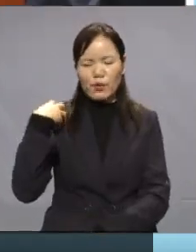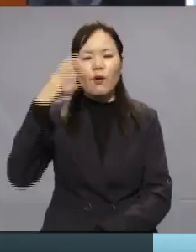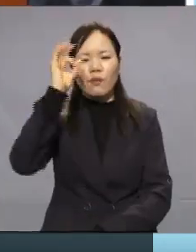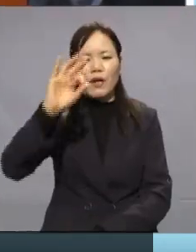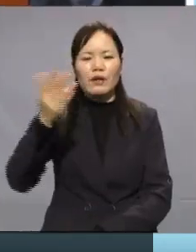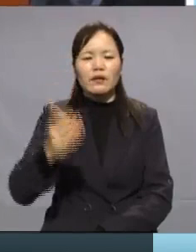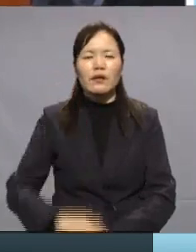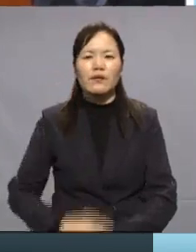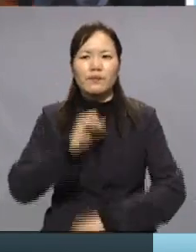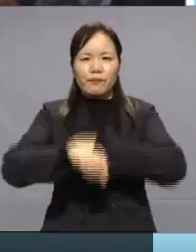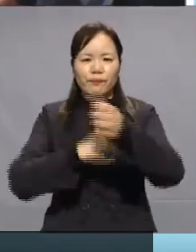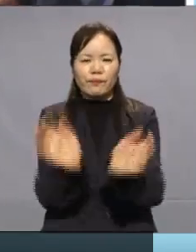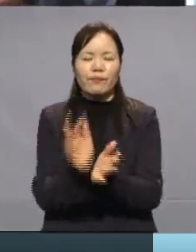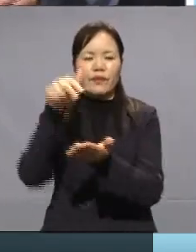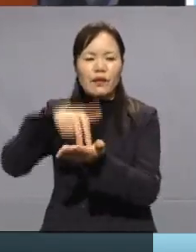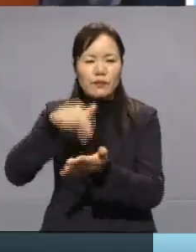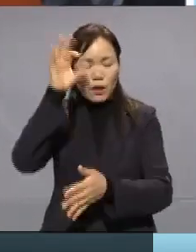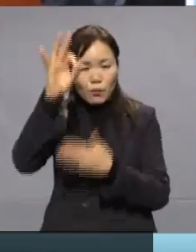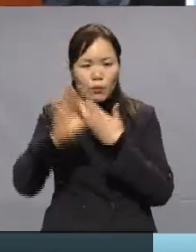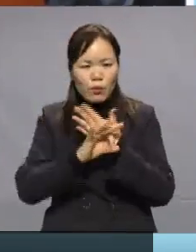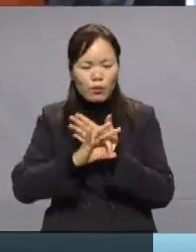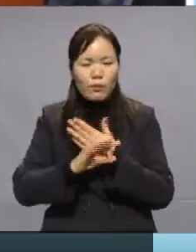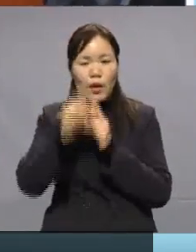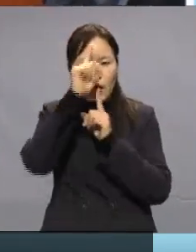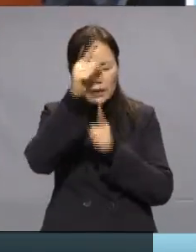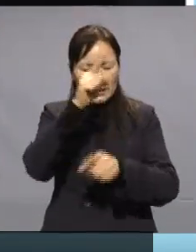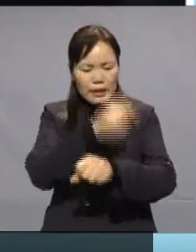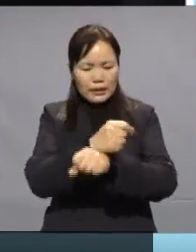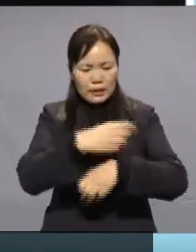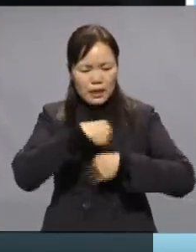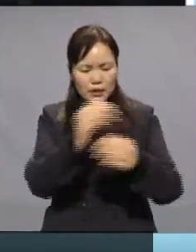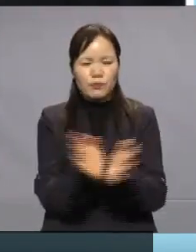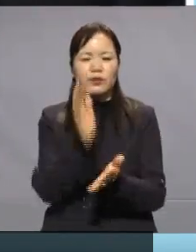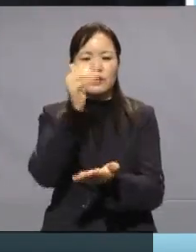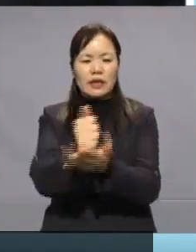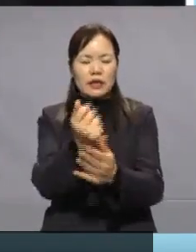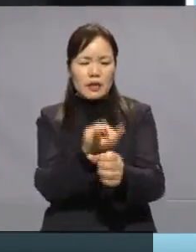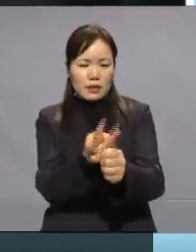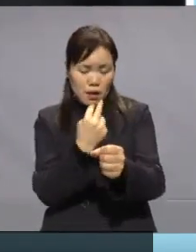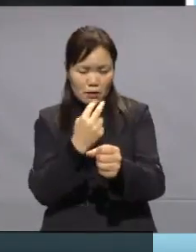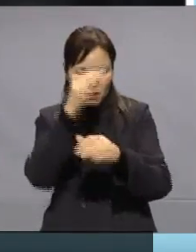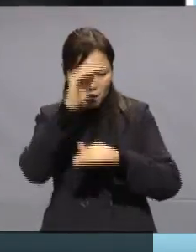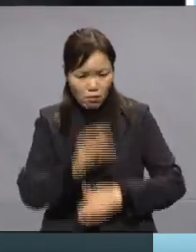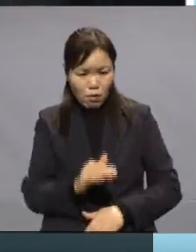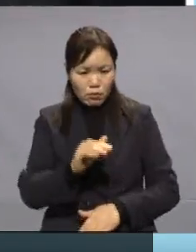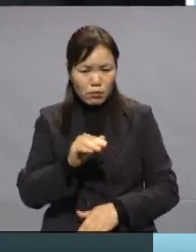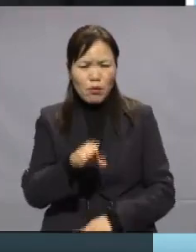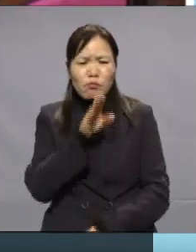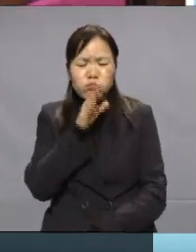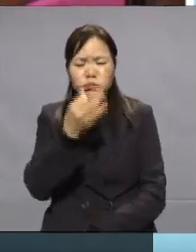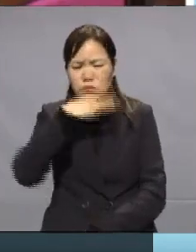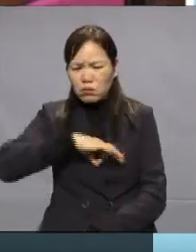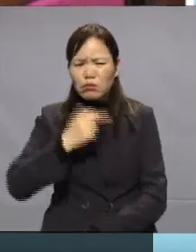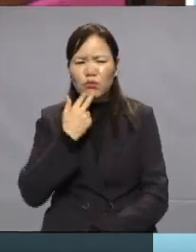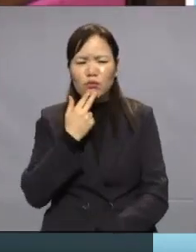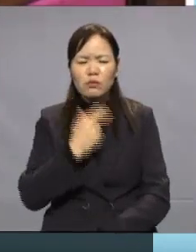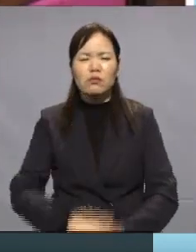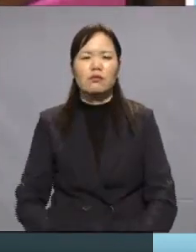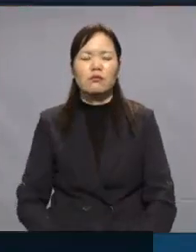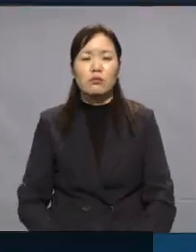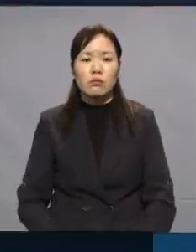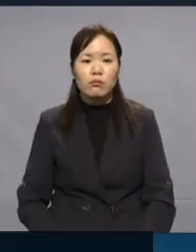입장에서 본다 그러면 제가 개인적으로 판단할 때 이상민 행안부 장관 탄핵안이 별로 실익이 없습니다